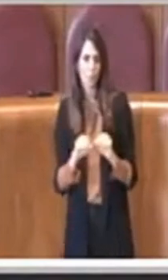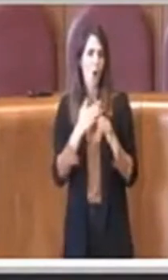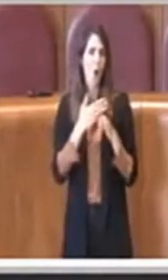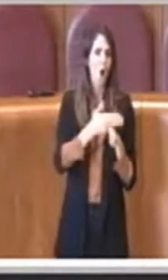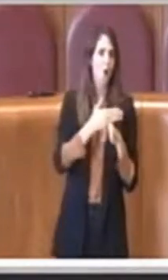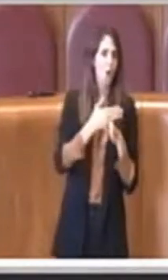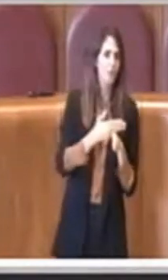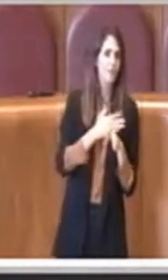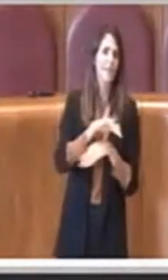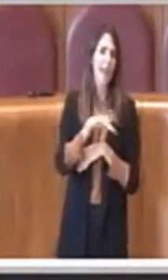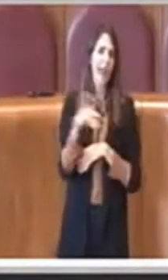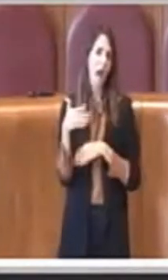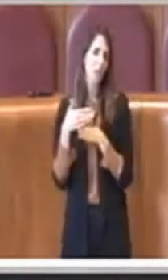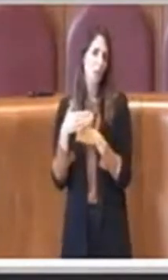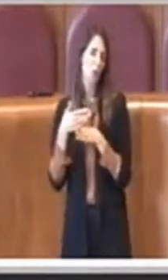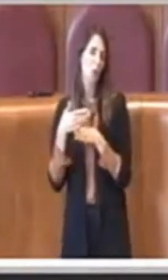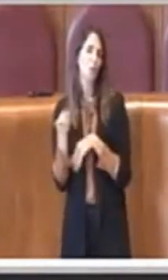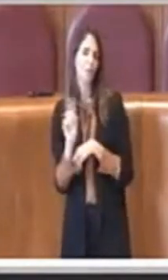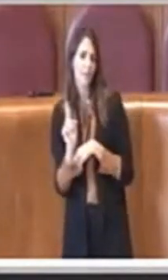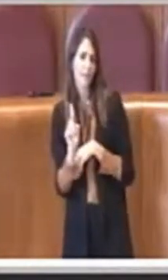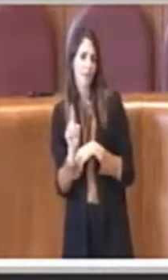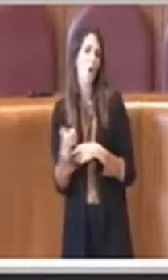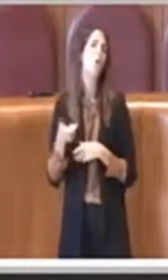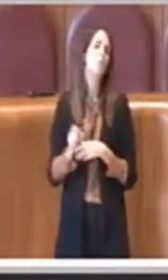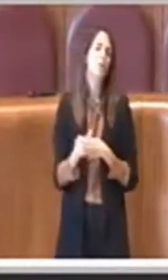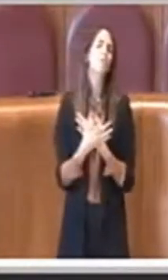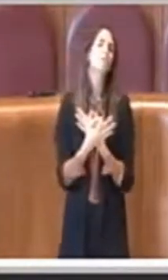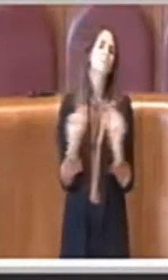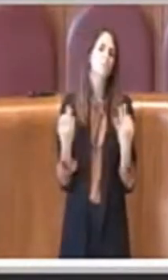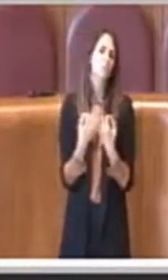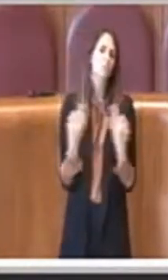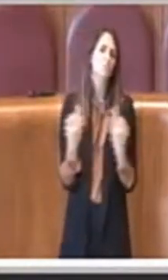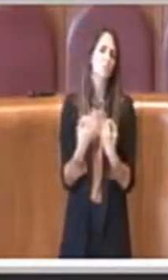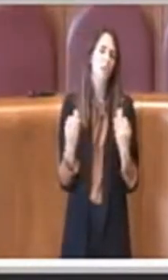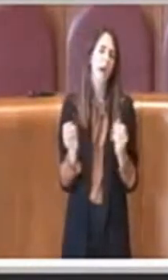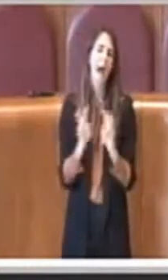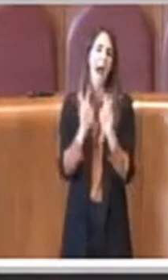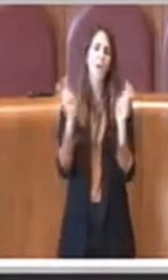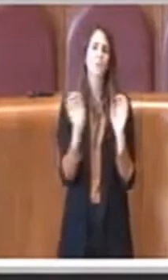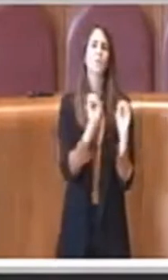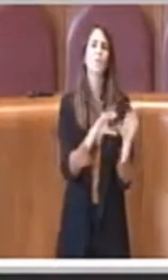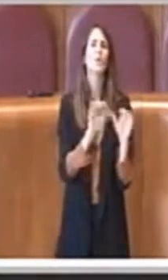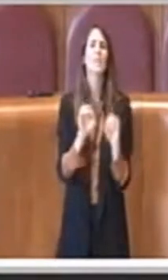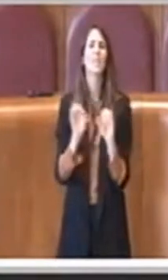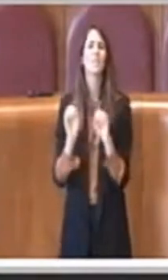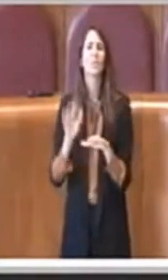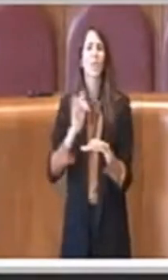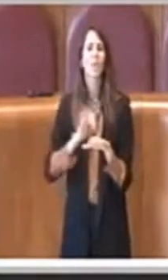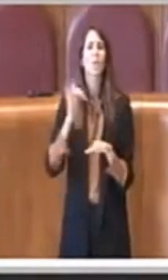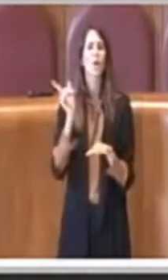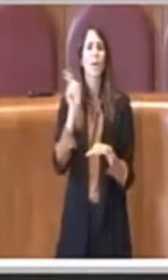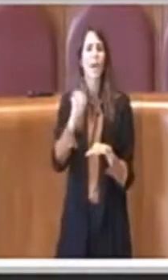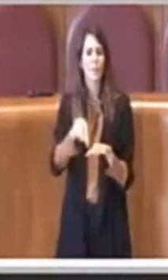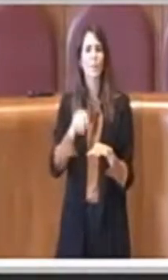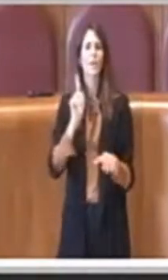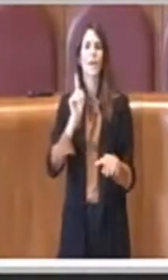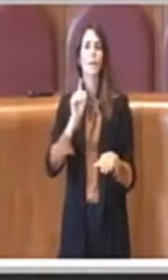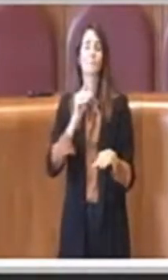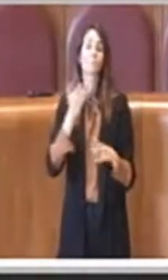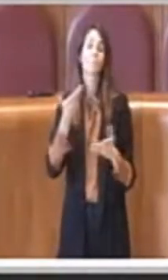altri punti non lo possono essere, perché giustamente quando si parla di rifiuti si vanno a toccare anche le sensibilità